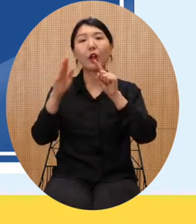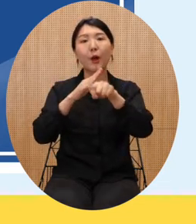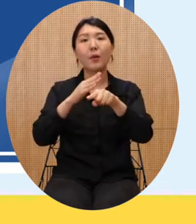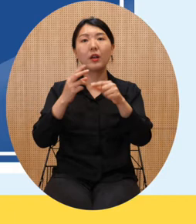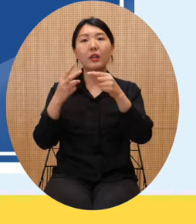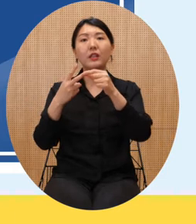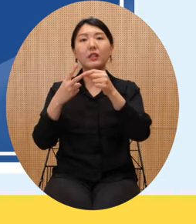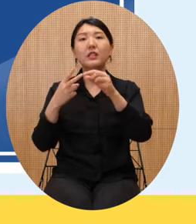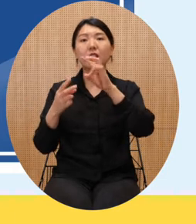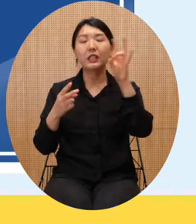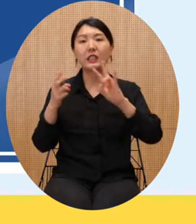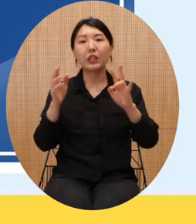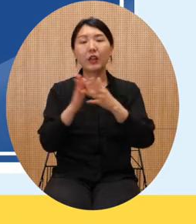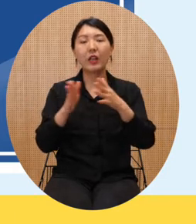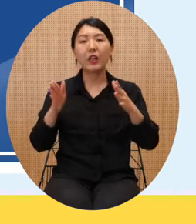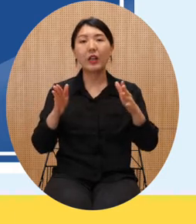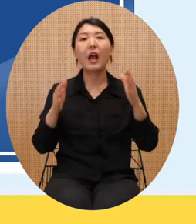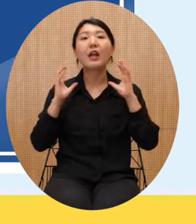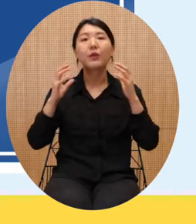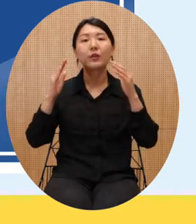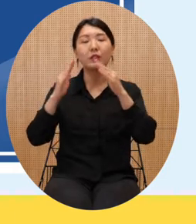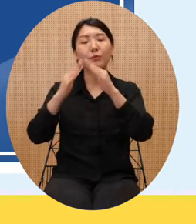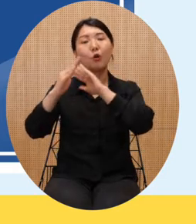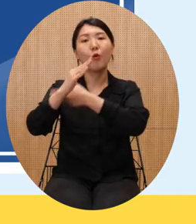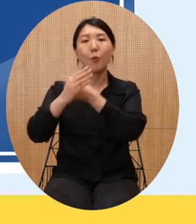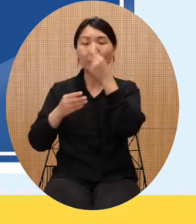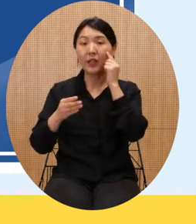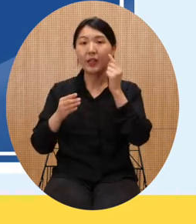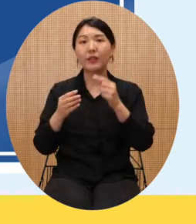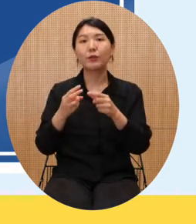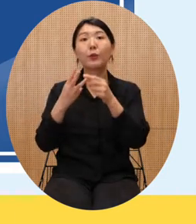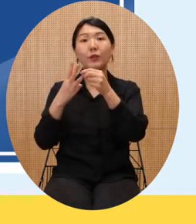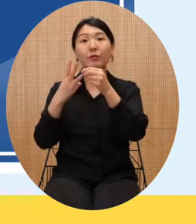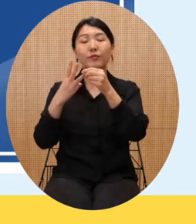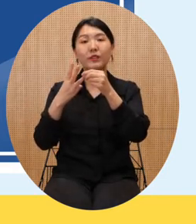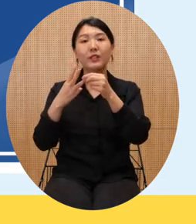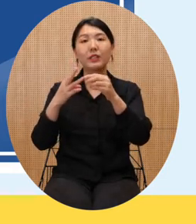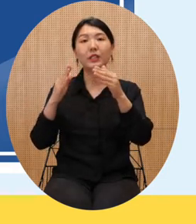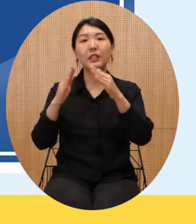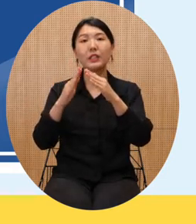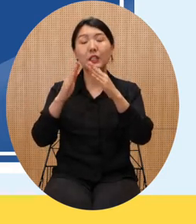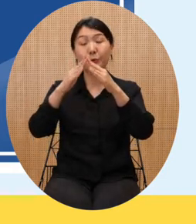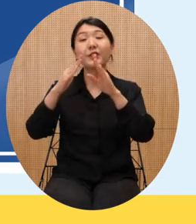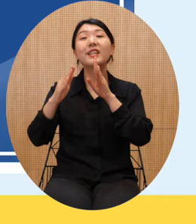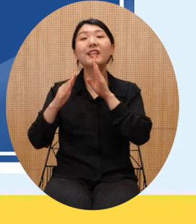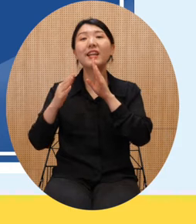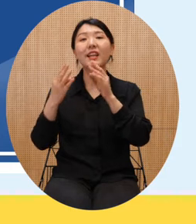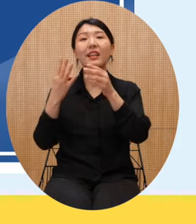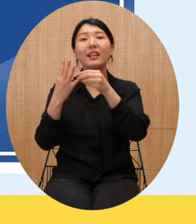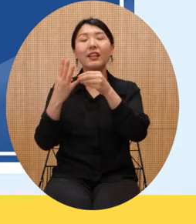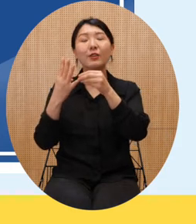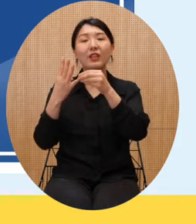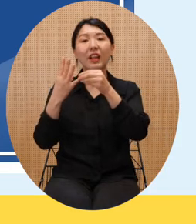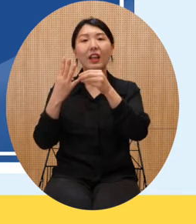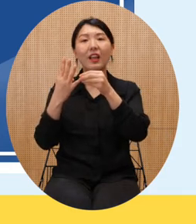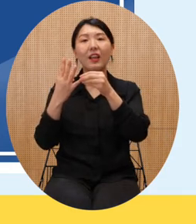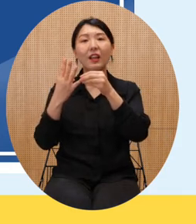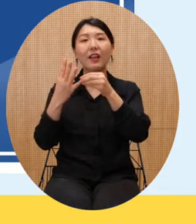다음에 시흥에서 시작된 아동주거권 보장, 그 다음에 그 주거 실태, 그 다음에